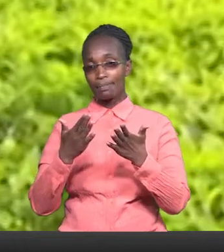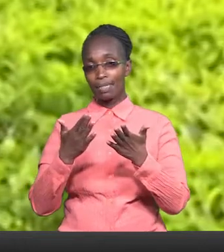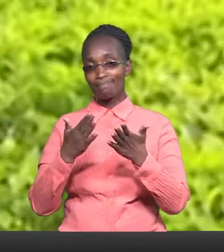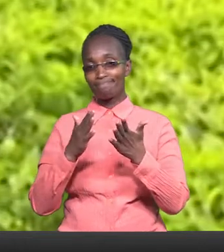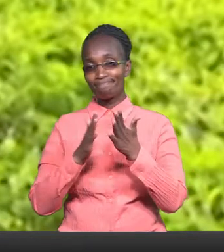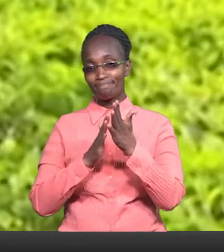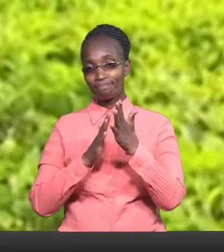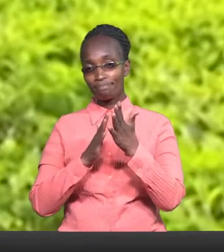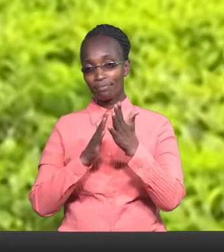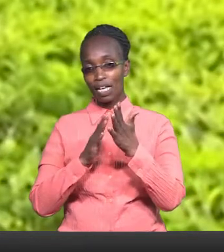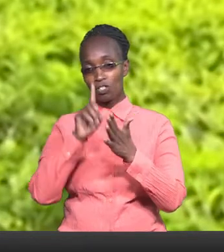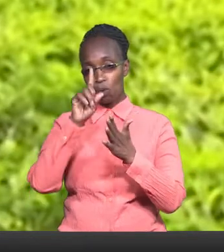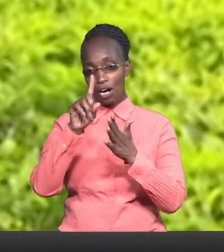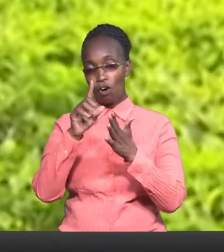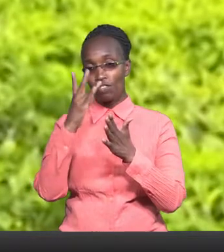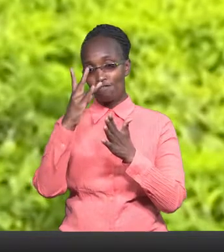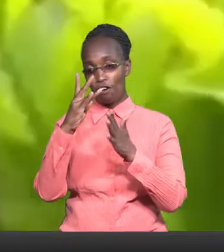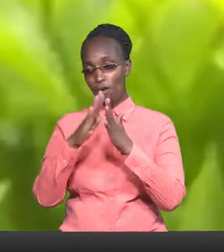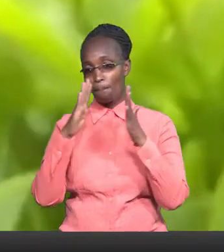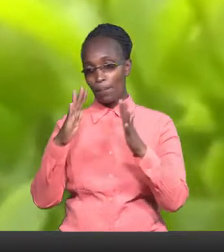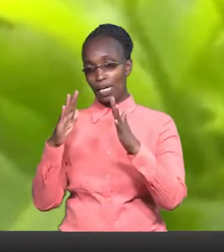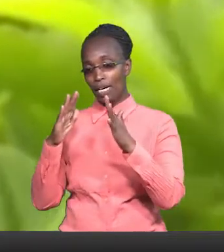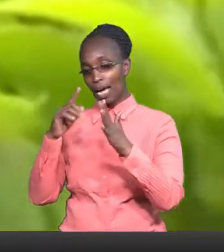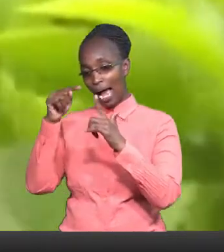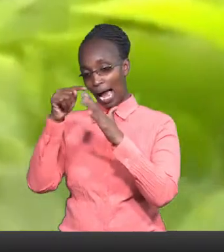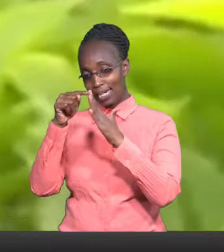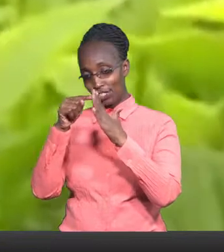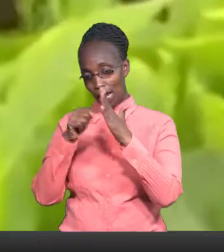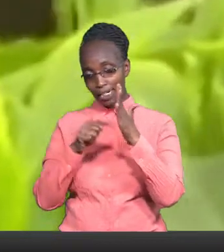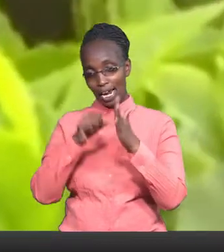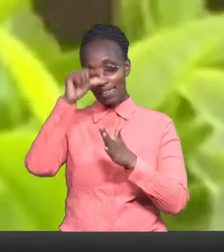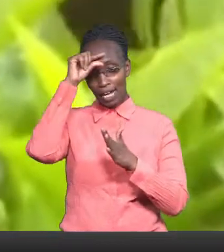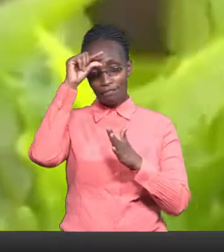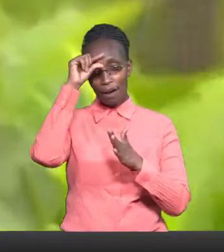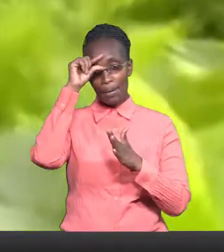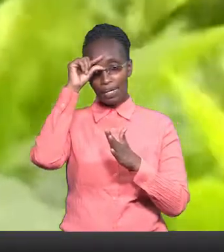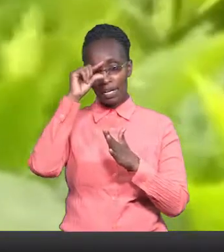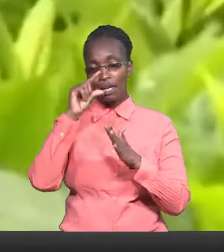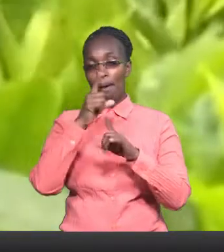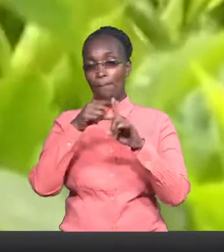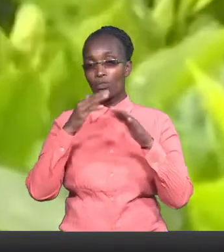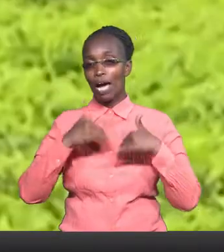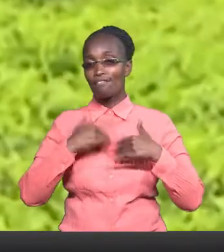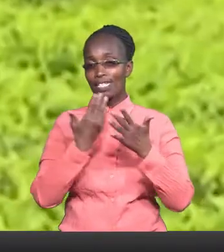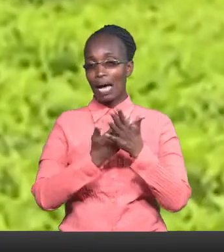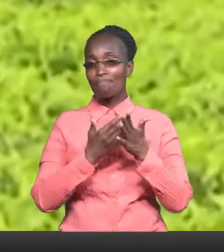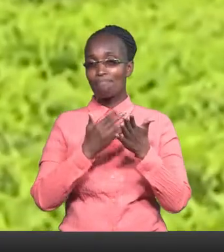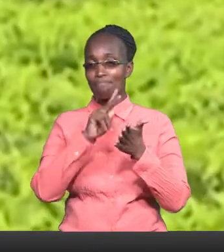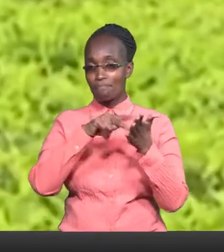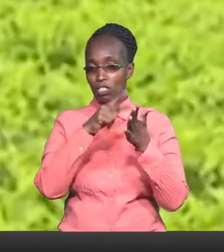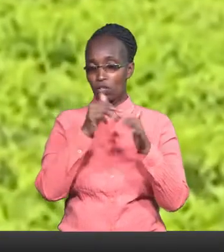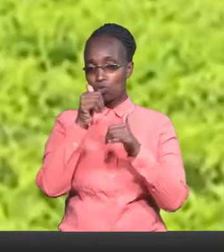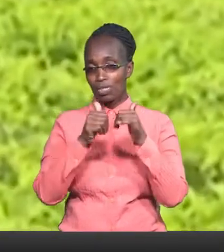Kilimo kikipigiwa upato kama mojawapo ya nyenzo kuu za kukuza ajenda kuu ya serikali, kuna baadhi ya juhudi ambazo